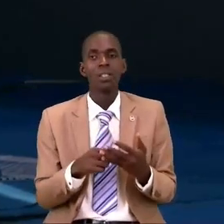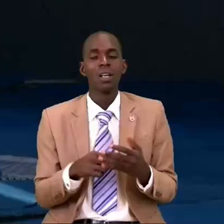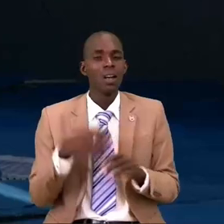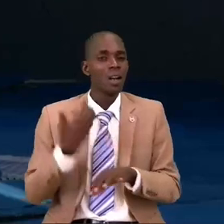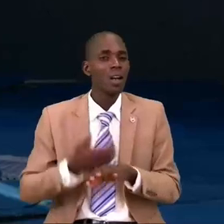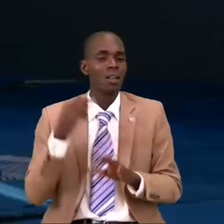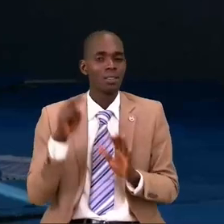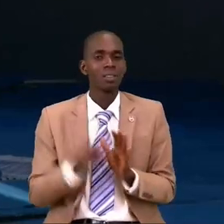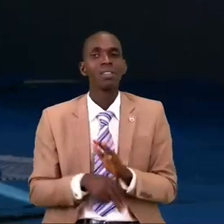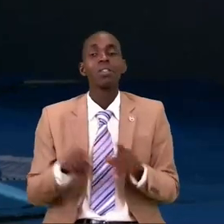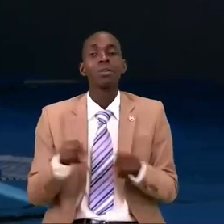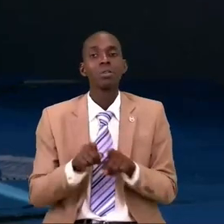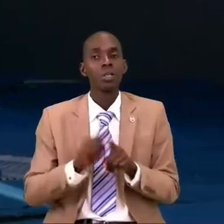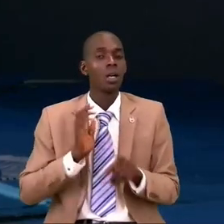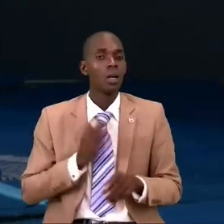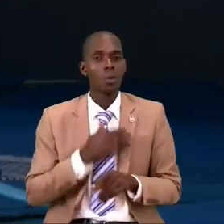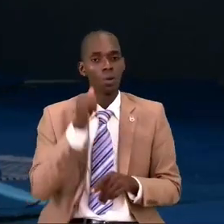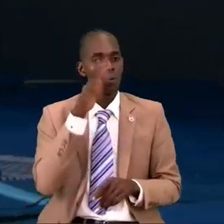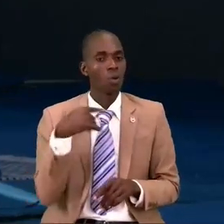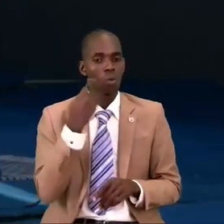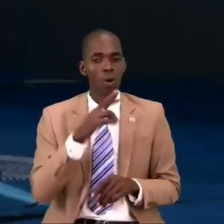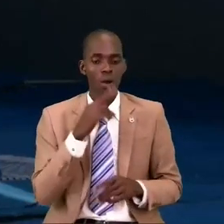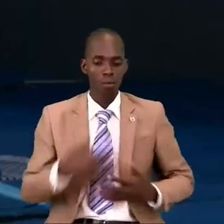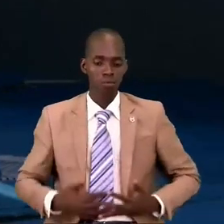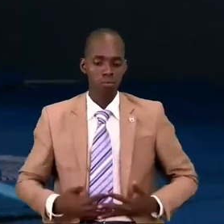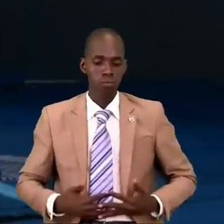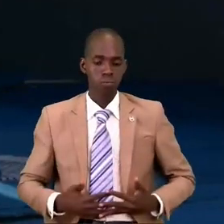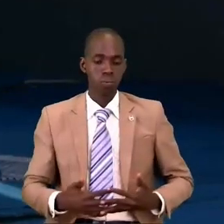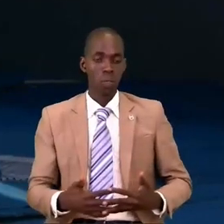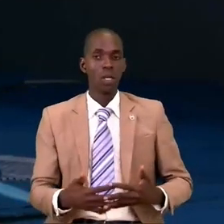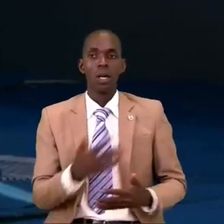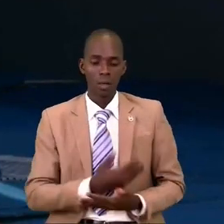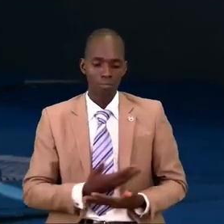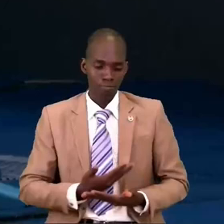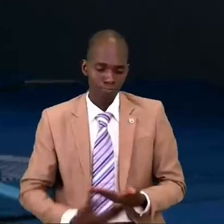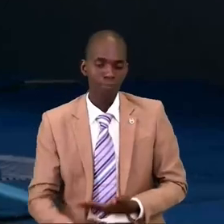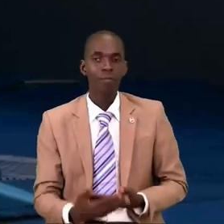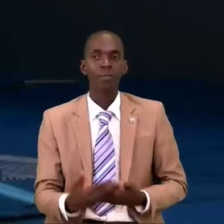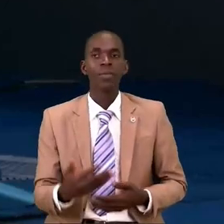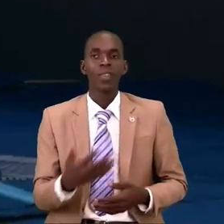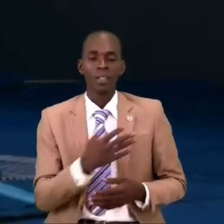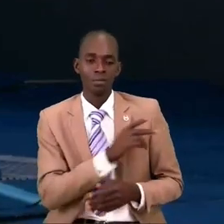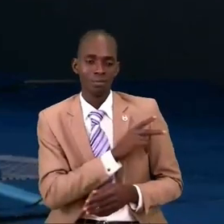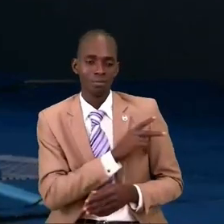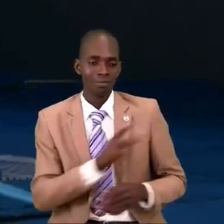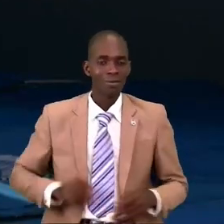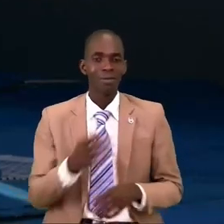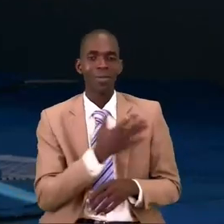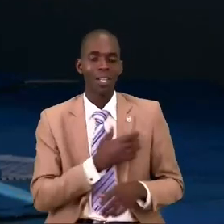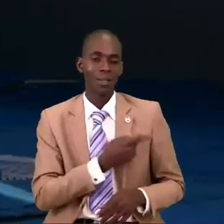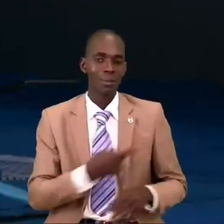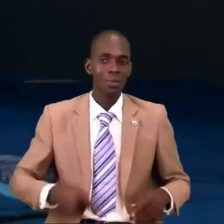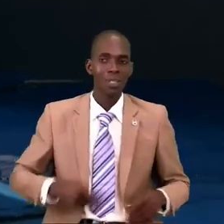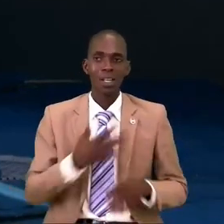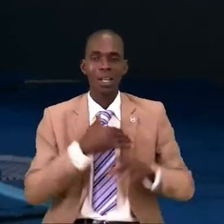accouchent, qui donnent naissance au roi, au prince, au président de l'avenir, pour qu'elles puissent mettre,